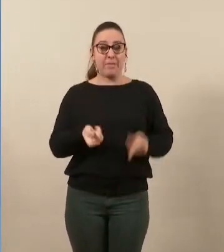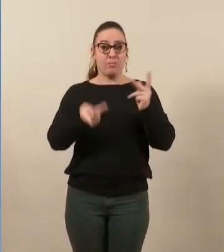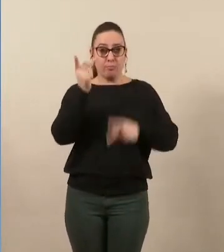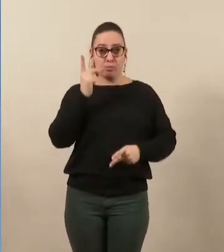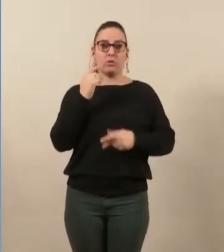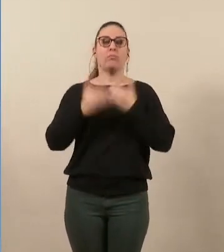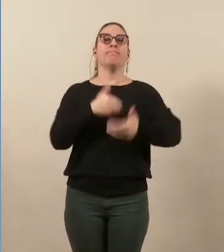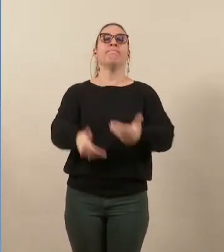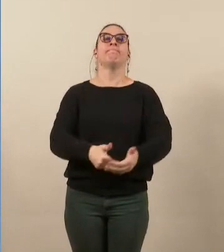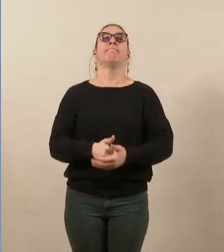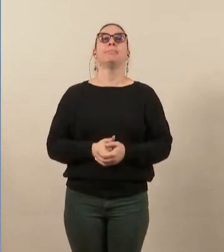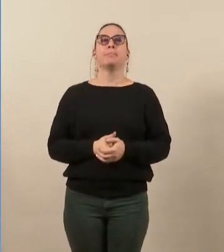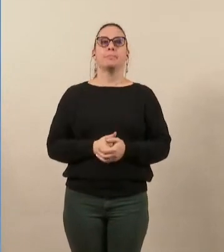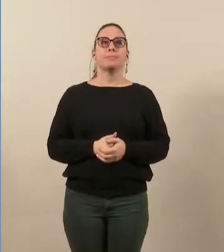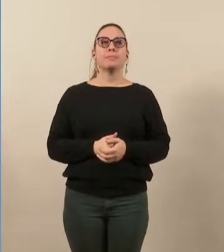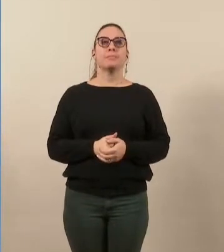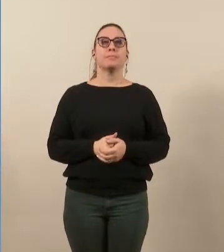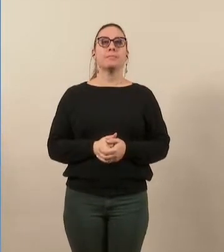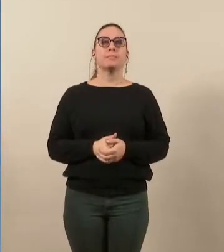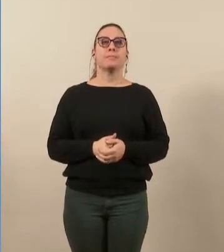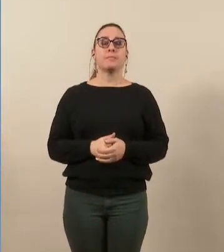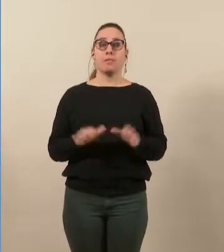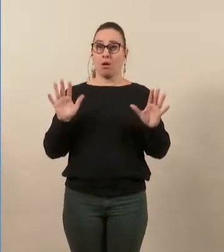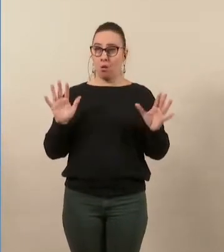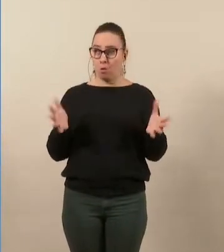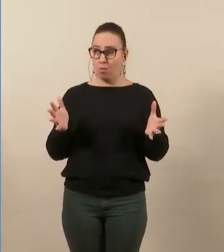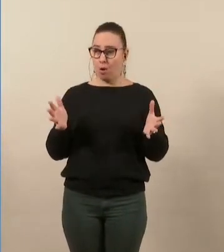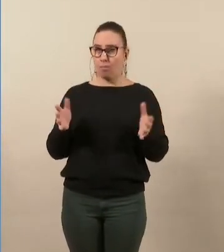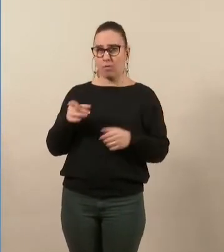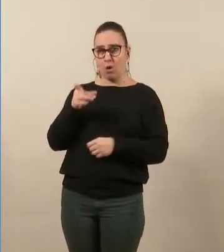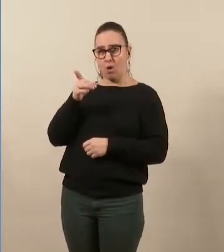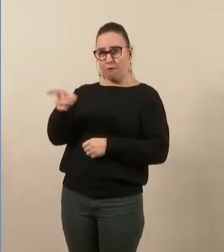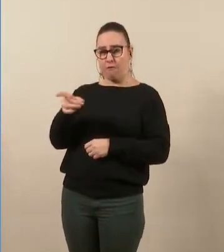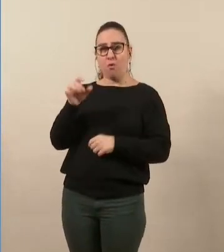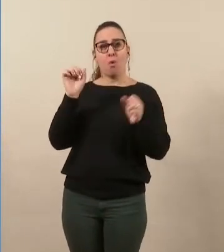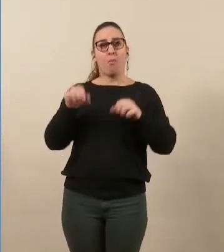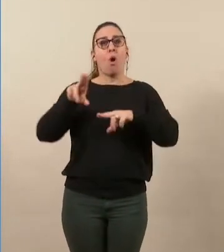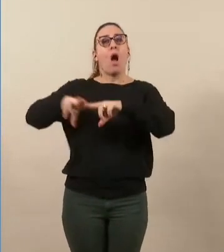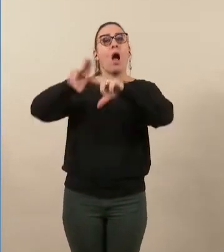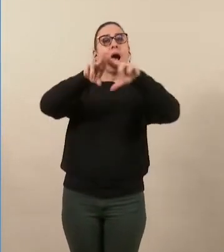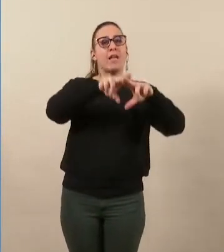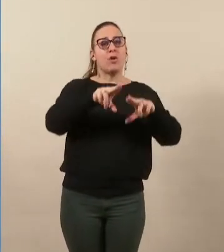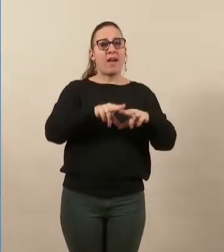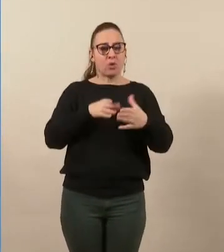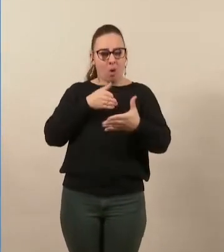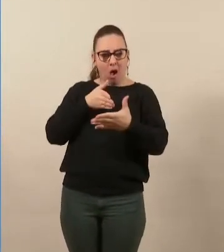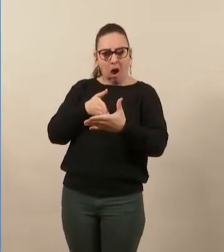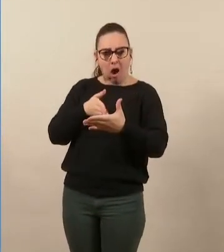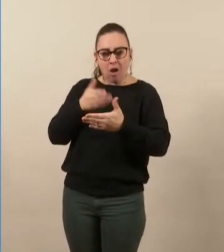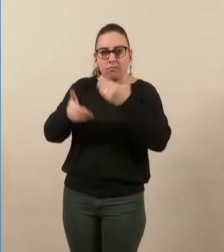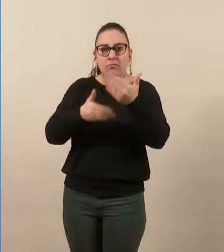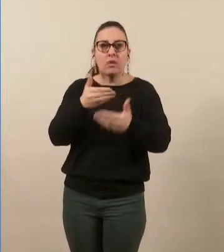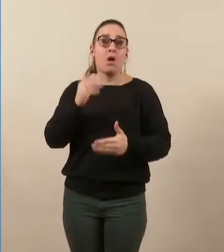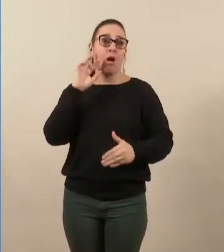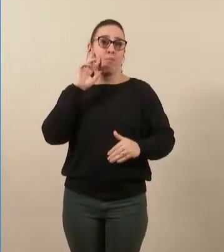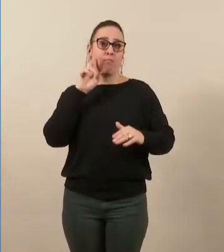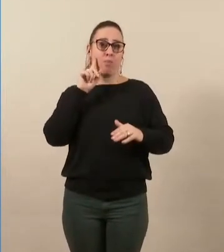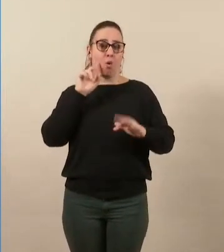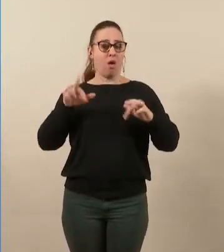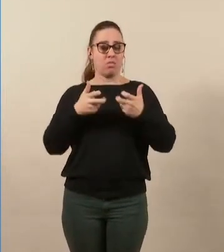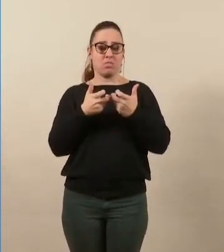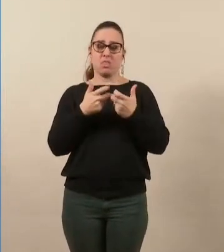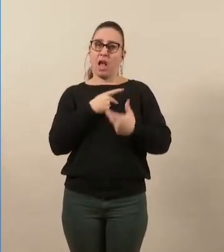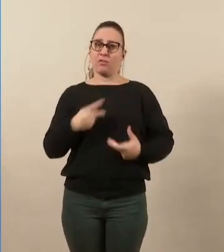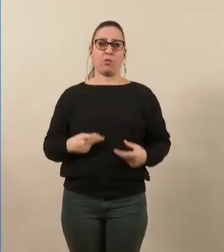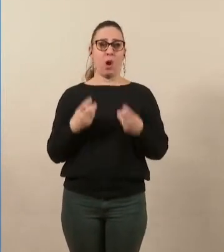ce faire, justement, vous avez la possibilité de rectifier le frein à la rénovation que vous avez créé en augmentant la taxe foncière, ce